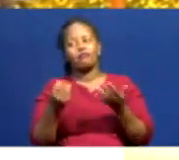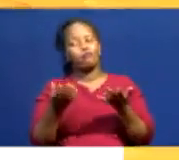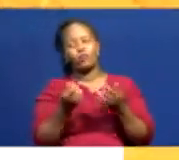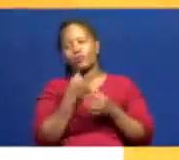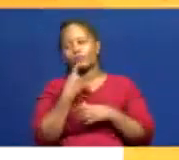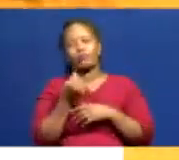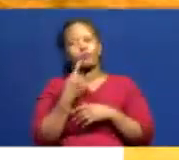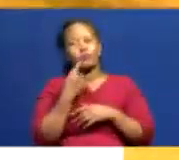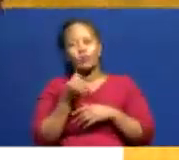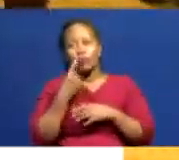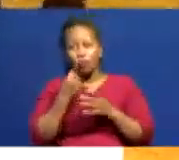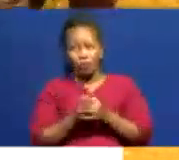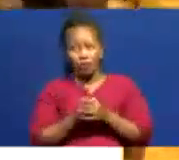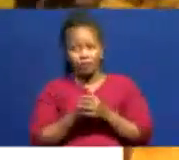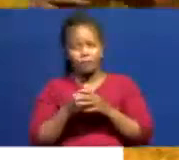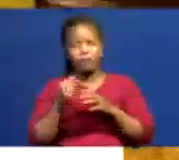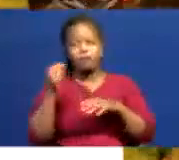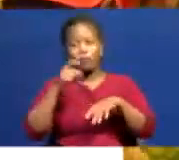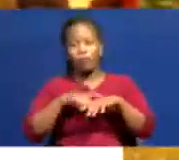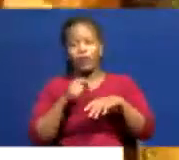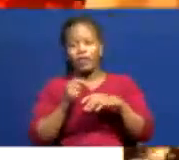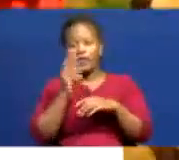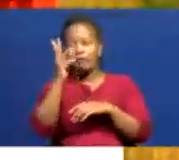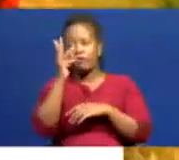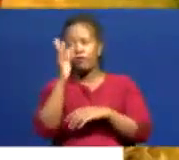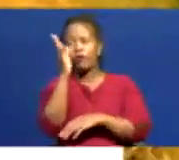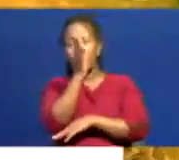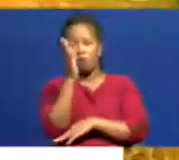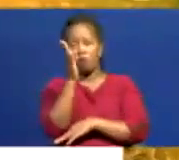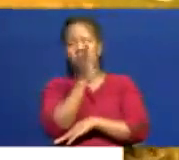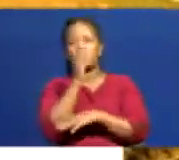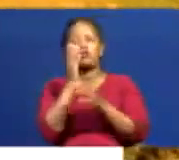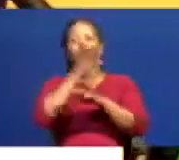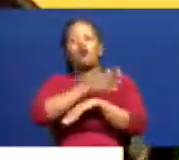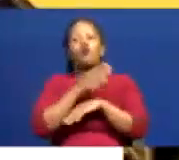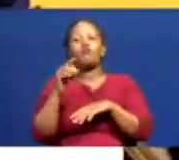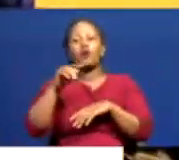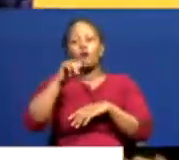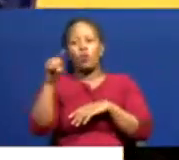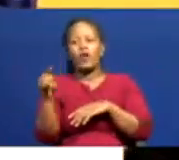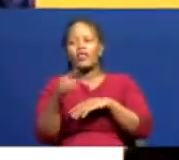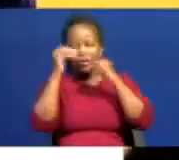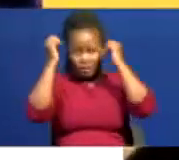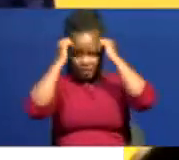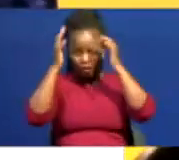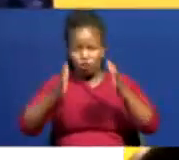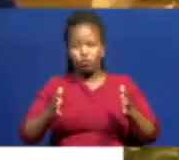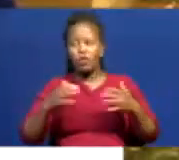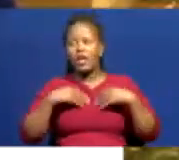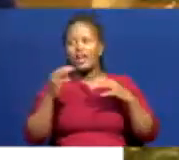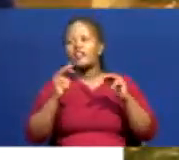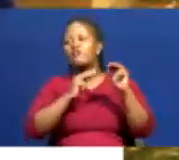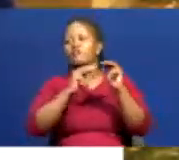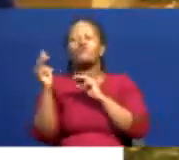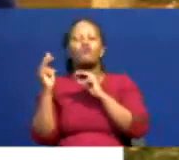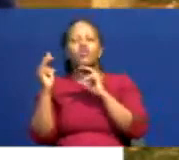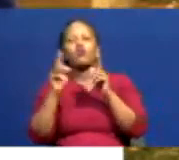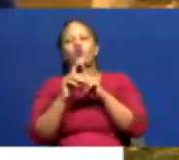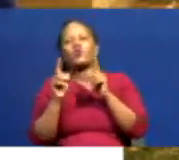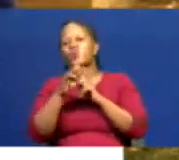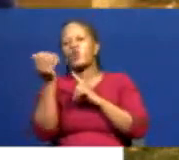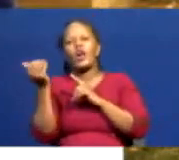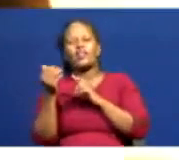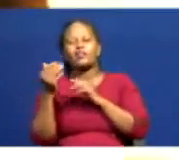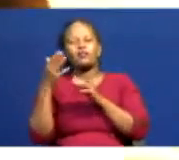kumtibu. Kufikia saa 10 alasiri leo, zaidi ya wanafunzi 1000 walikuwa wameondoka shuleni na kuacha wanafunzi